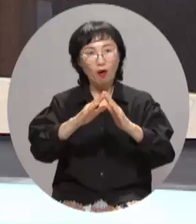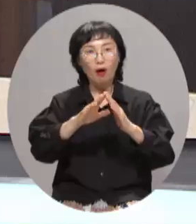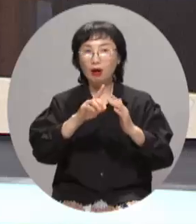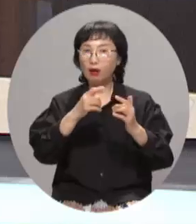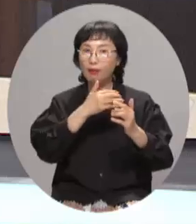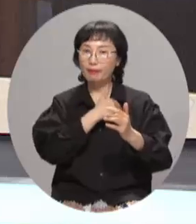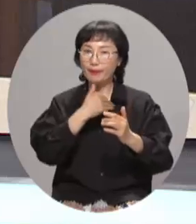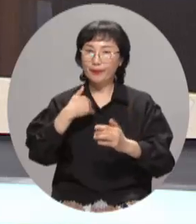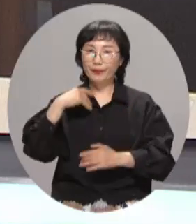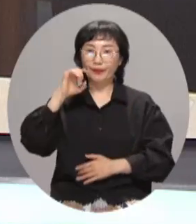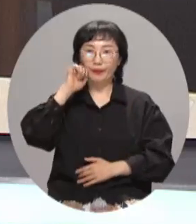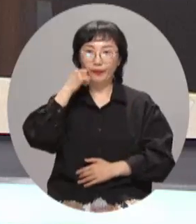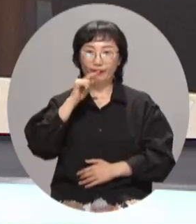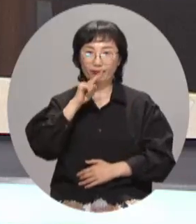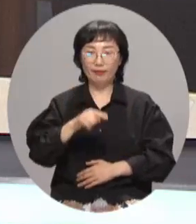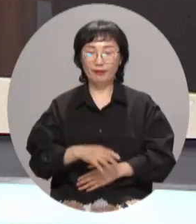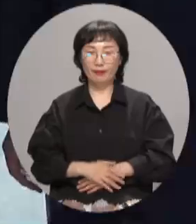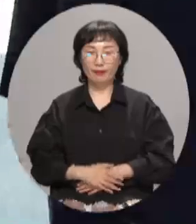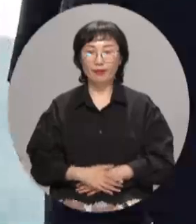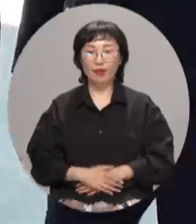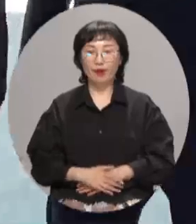기자입니다.